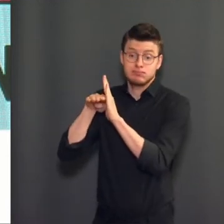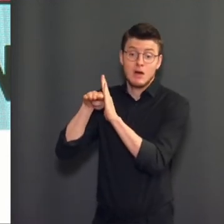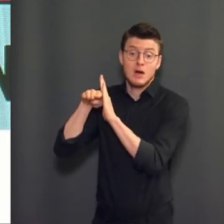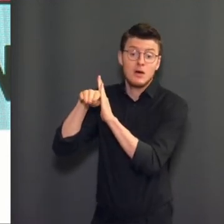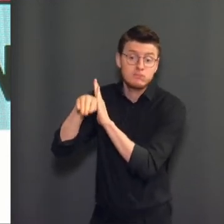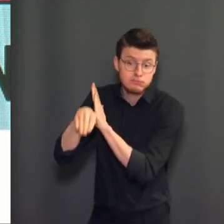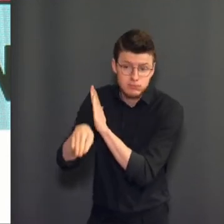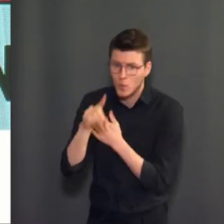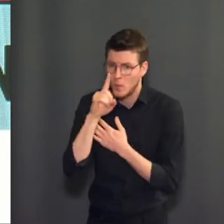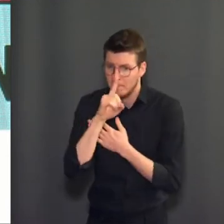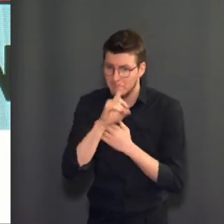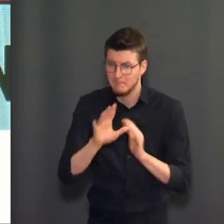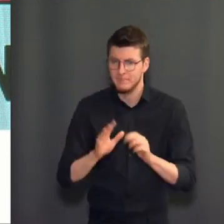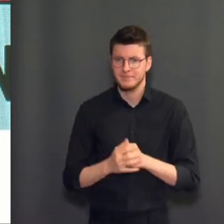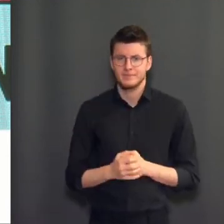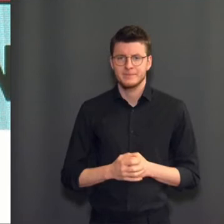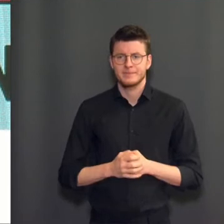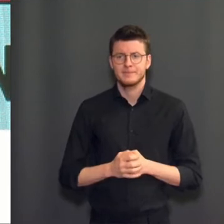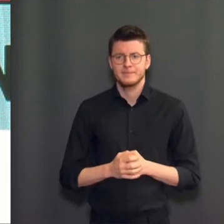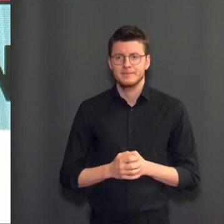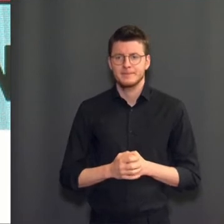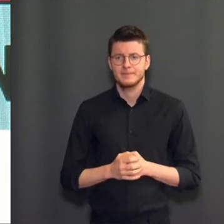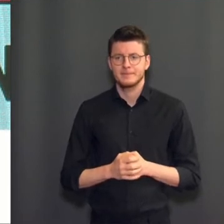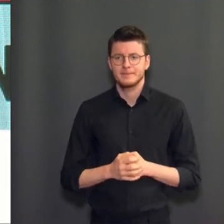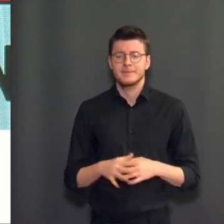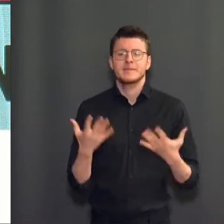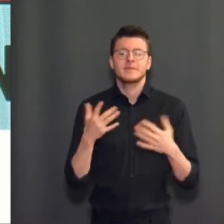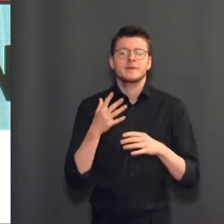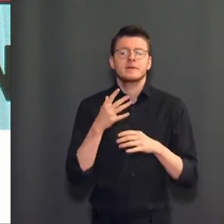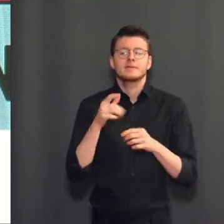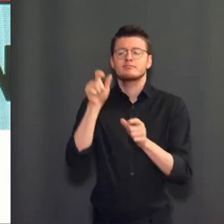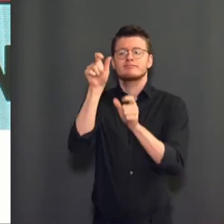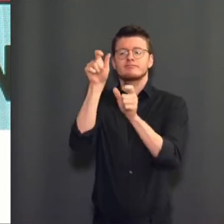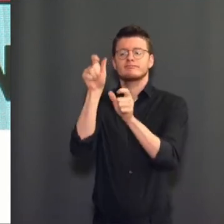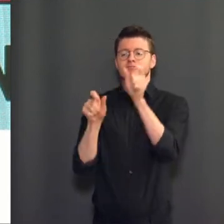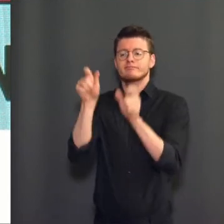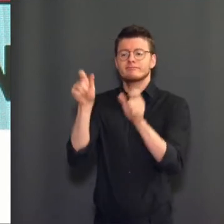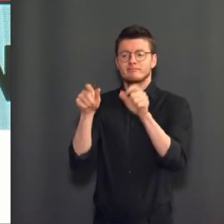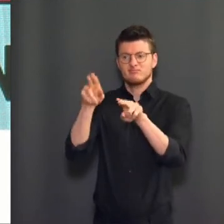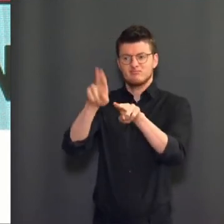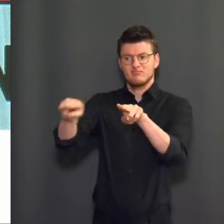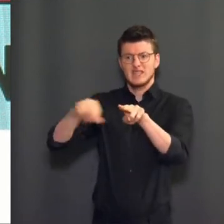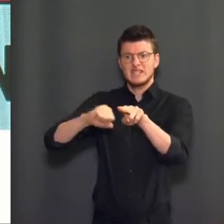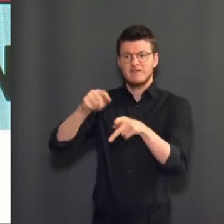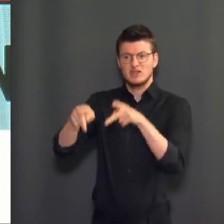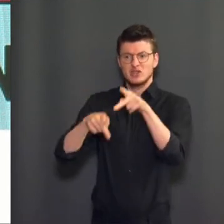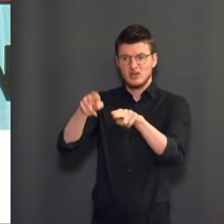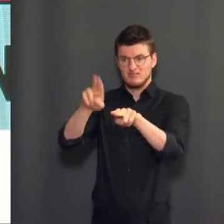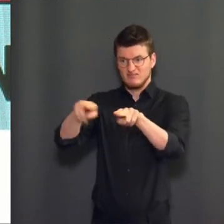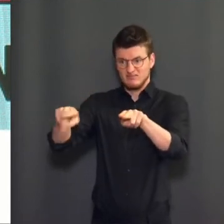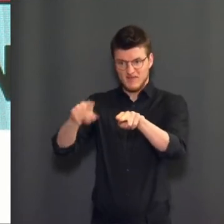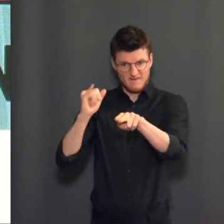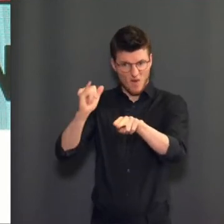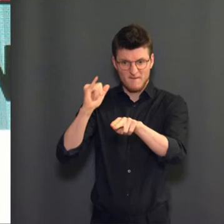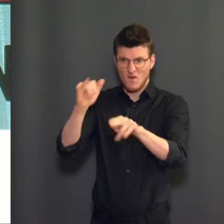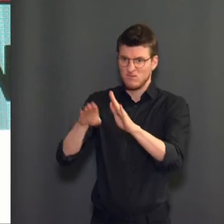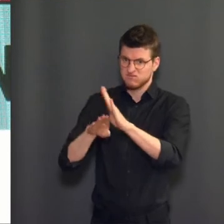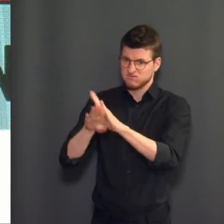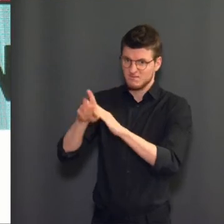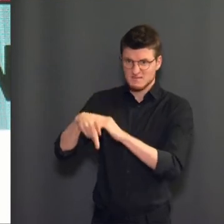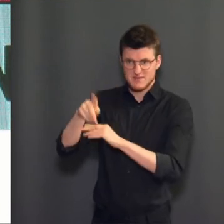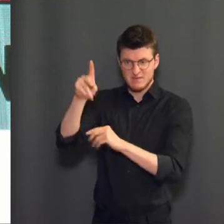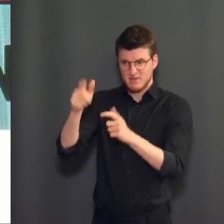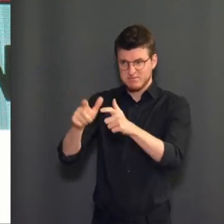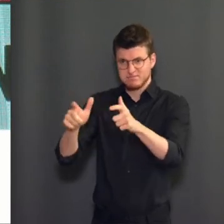Het aantal patiënten op intensieve zorgen blijft echter fors toenemen. Dit is een parameter die